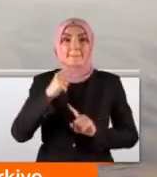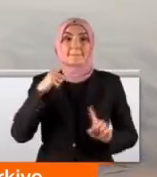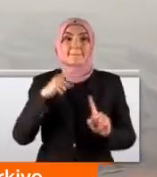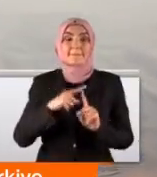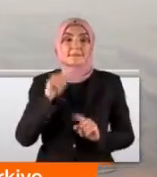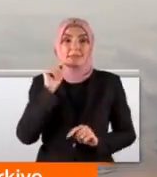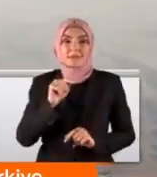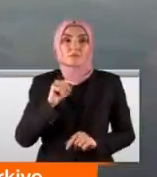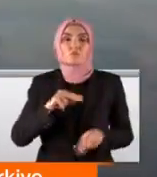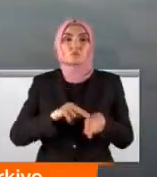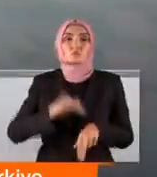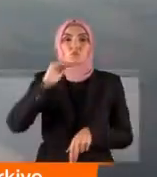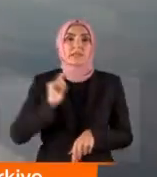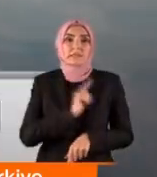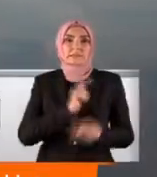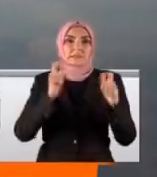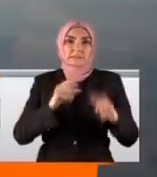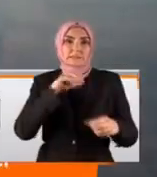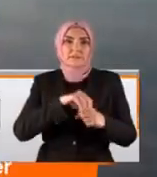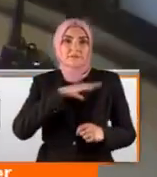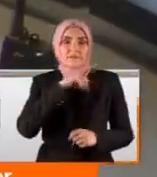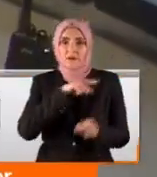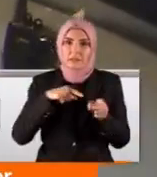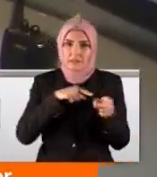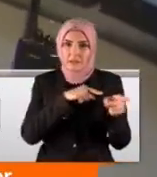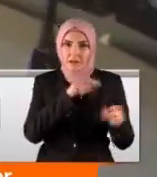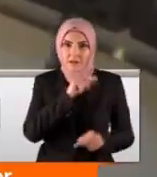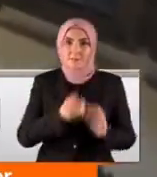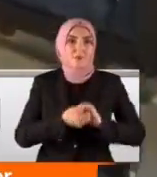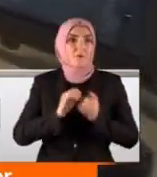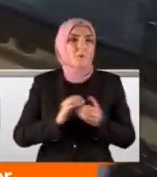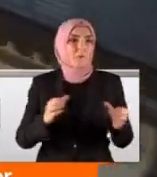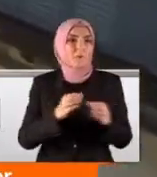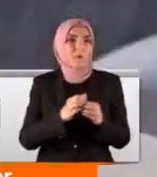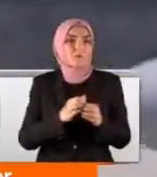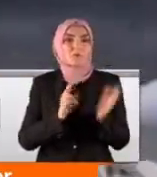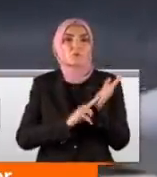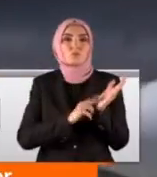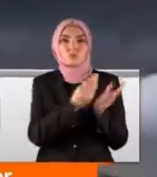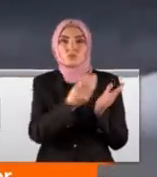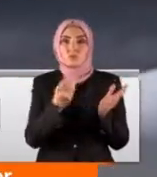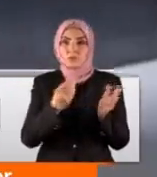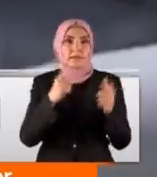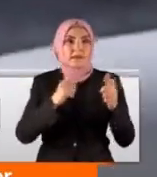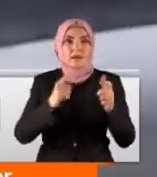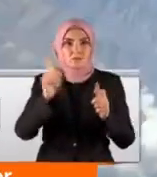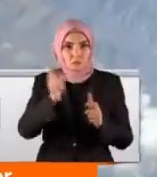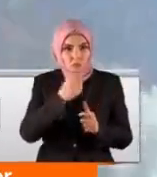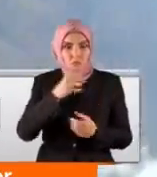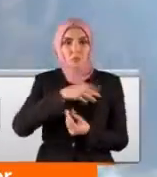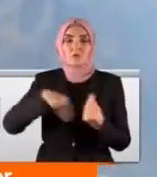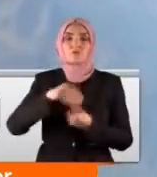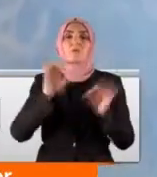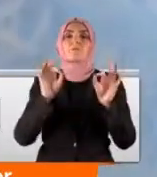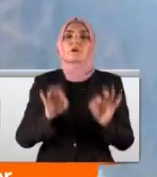Ateş'i takibe aldı. Örgüt mensuplarının yerini tespit etti. Sonra operasyon için düğmeye basıldı. Irak Hakkuk'a